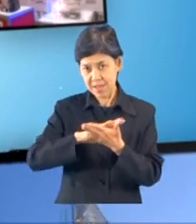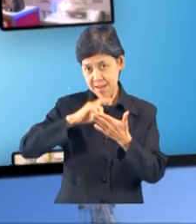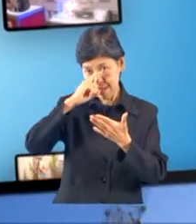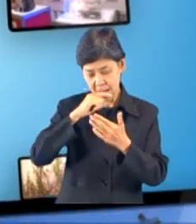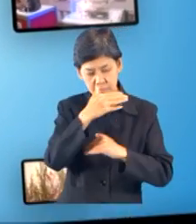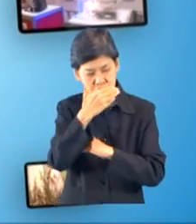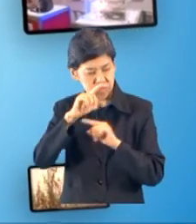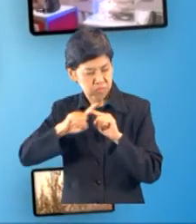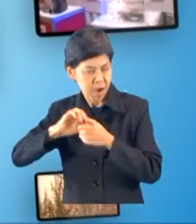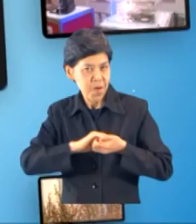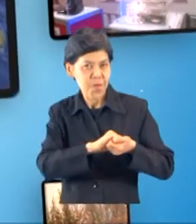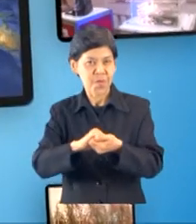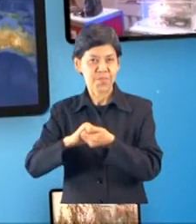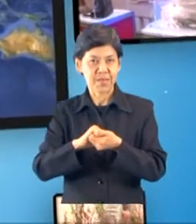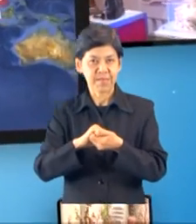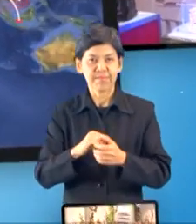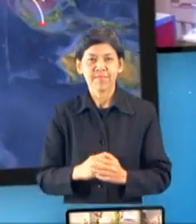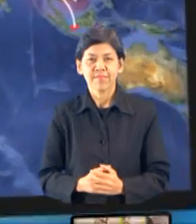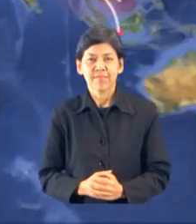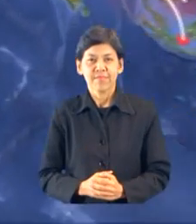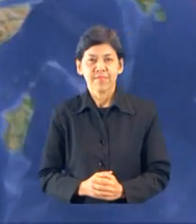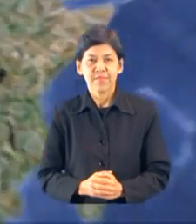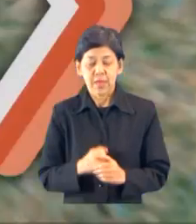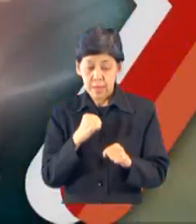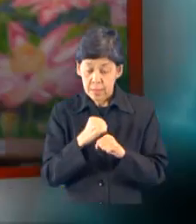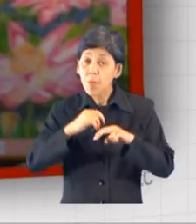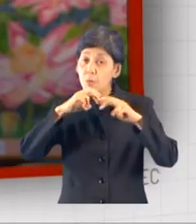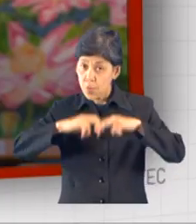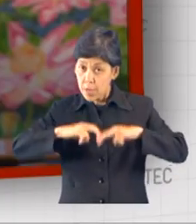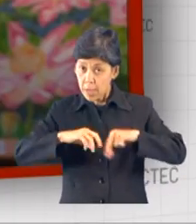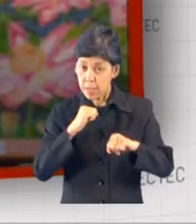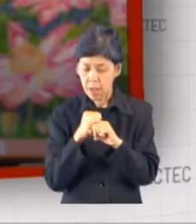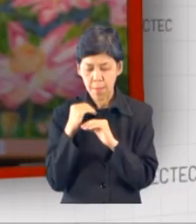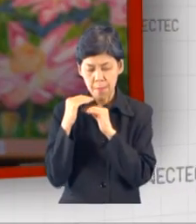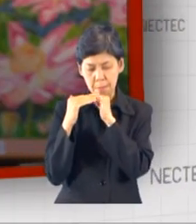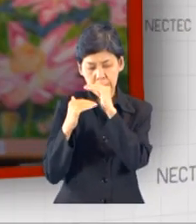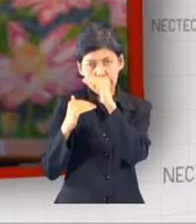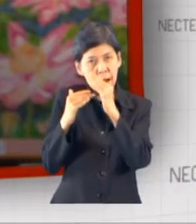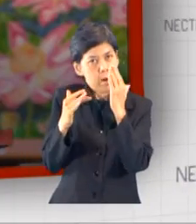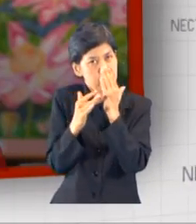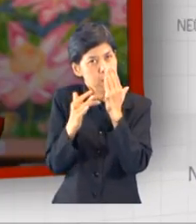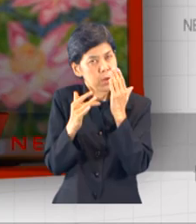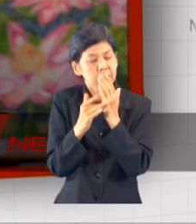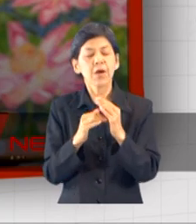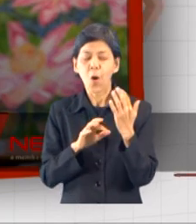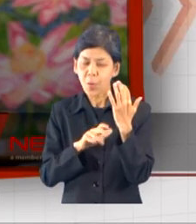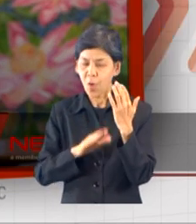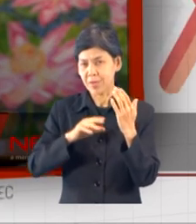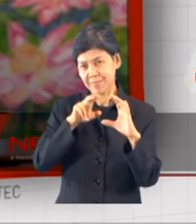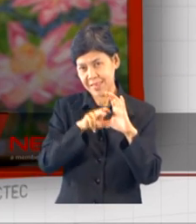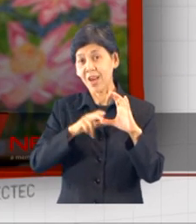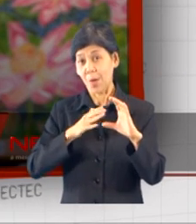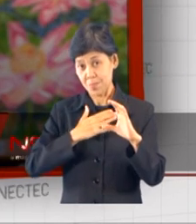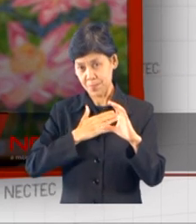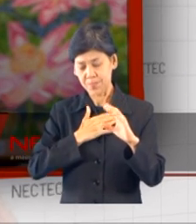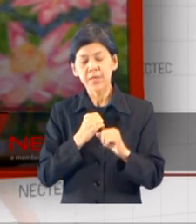างประเทศและองค์กรระหว่างประเทศ ผลงานวิจัยและพัฒนาเทคโนโลยีอิเล็กทรอนิกส์และคอมพิวเตอ